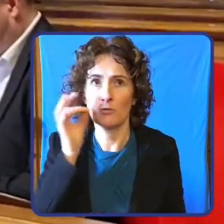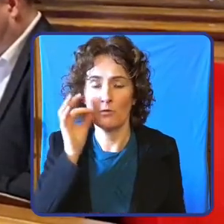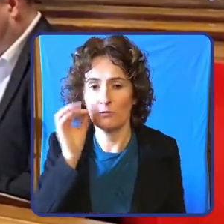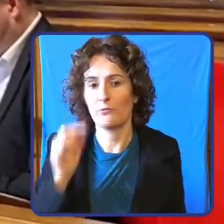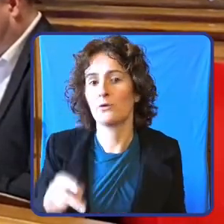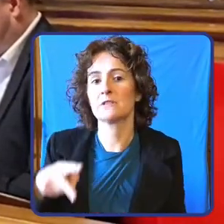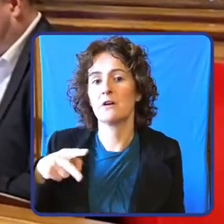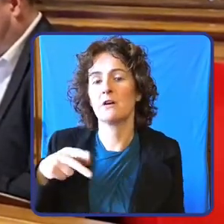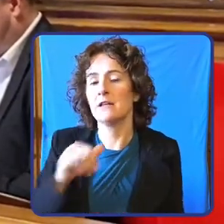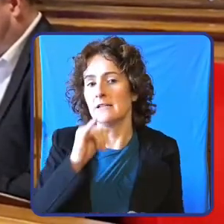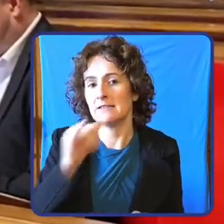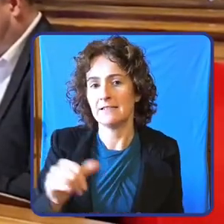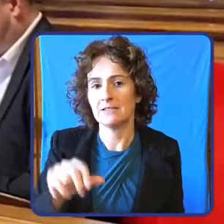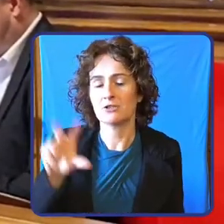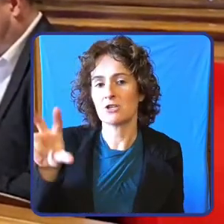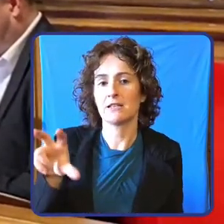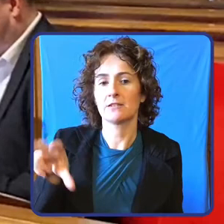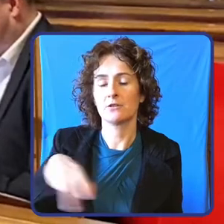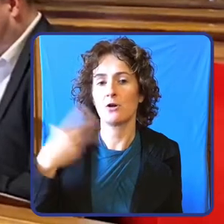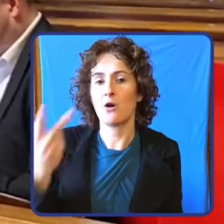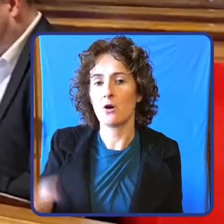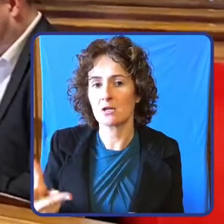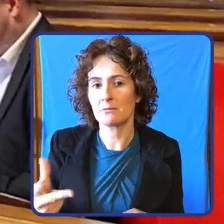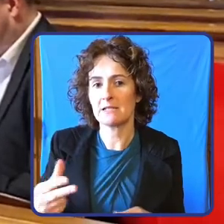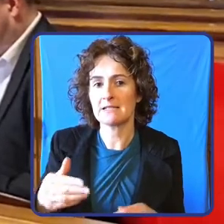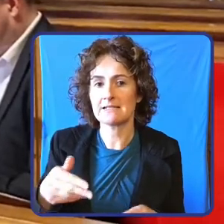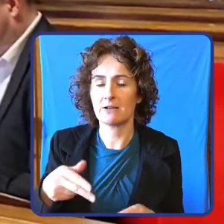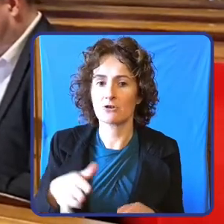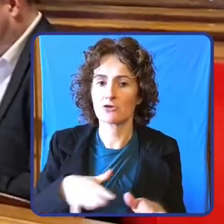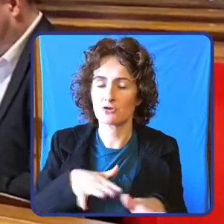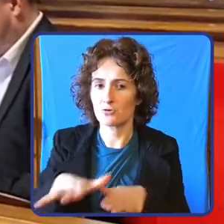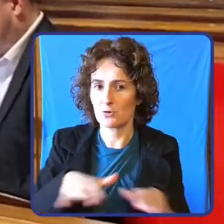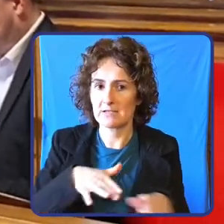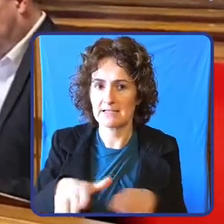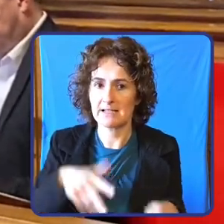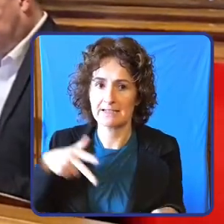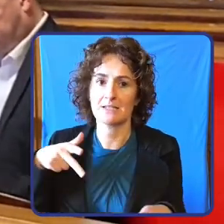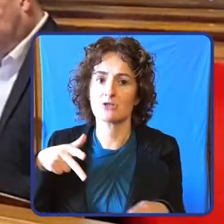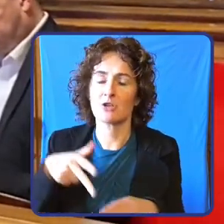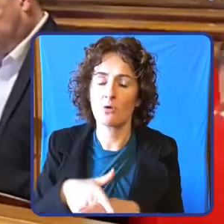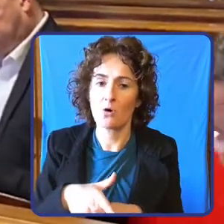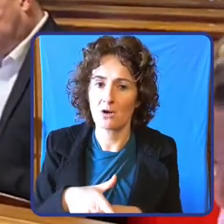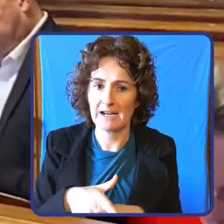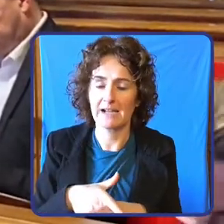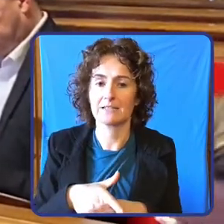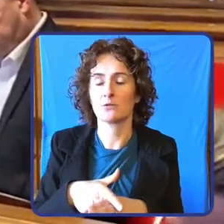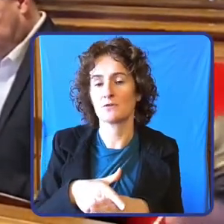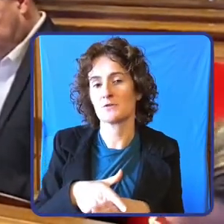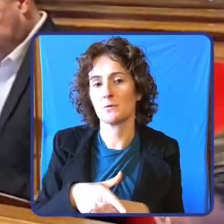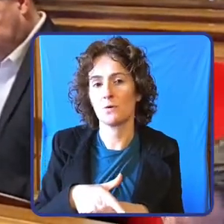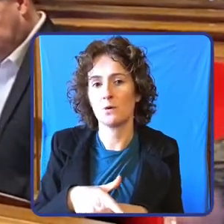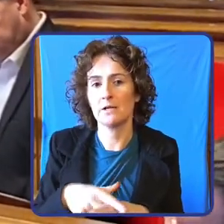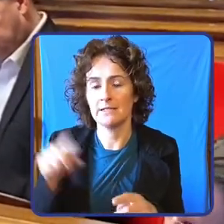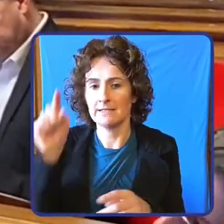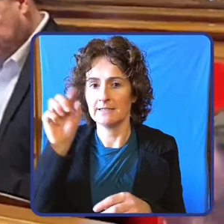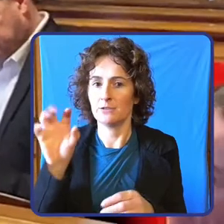30-as korlátozó tábla, csak gyerekekre felhívó tábla, ami ugye azt mondja maga után, hogy lassítani kellene, illetve